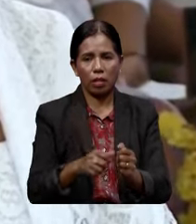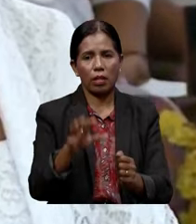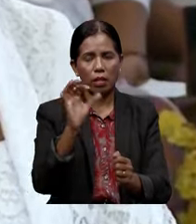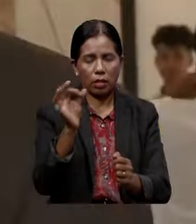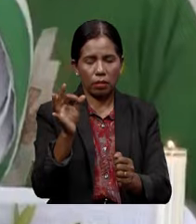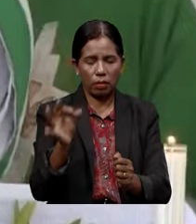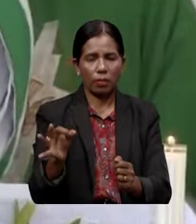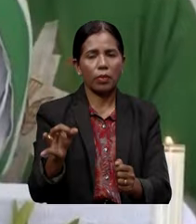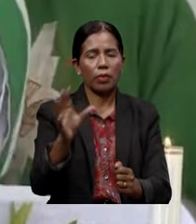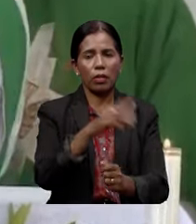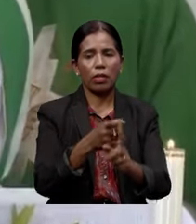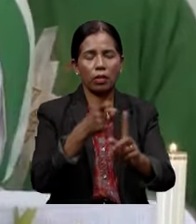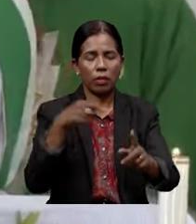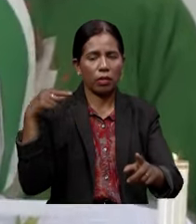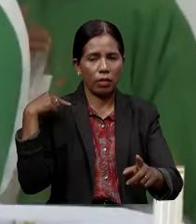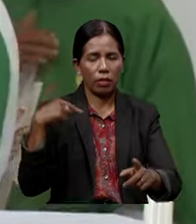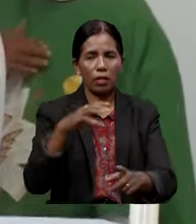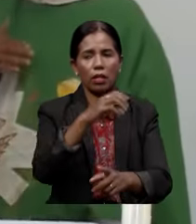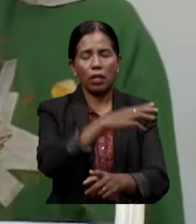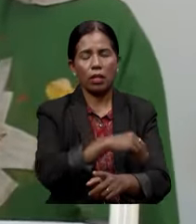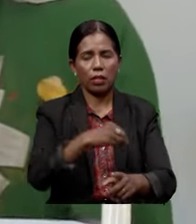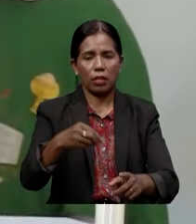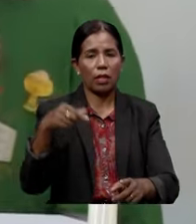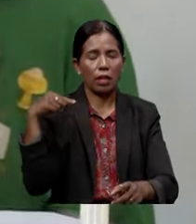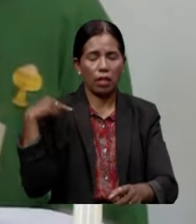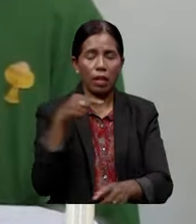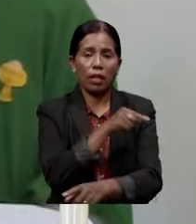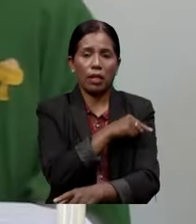rihun sianulu resin. Debe payu si gabinet ya puyus sidare civil. Feliciano Venancio Belo, ZMN.